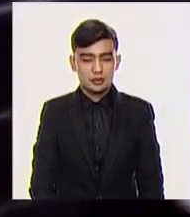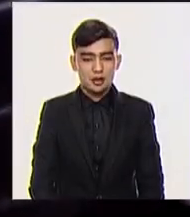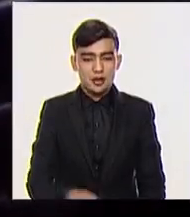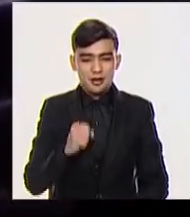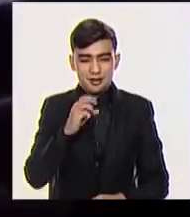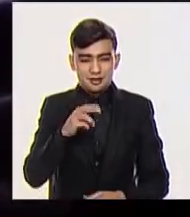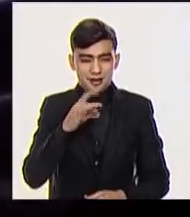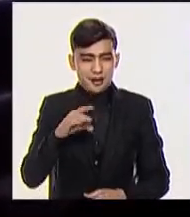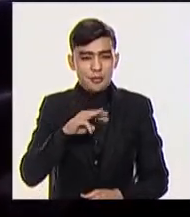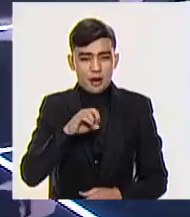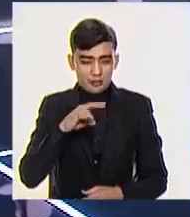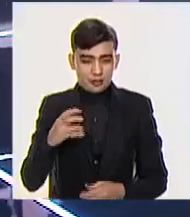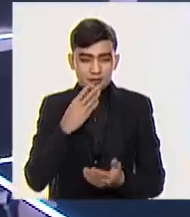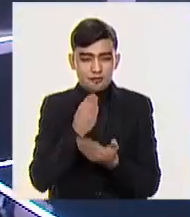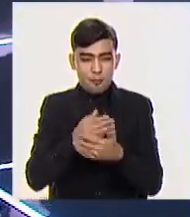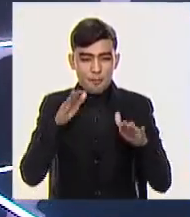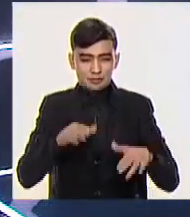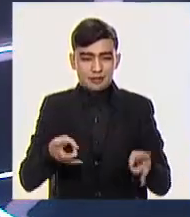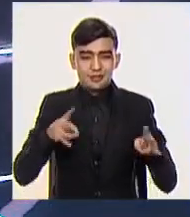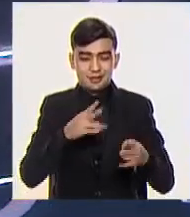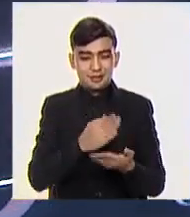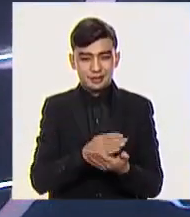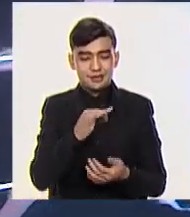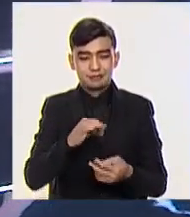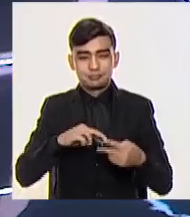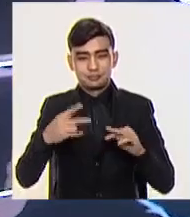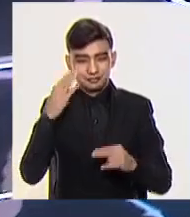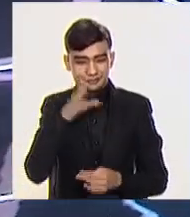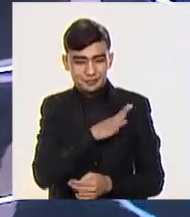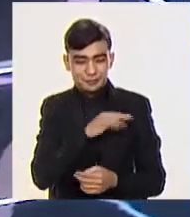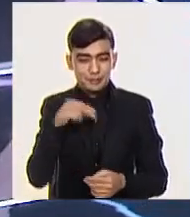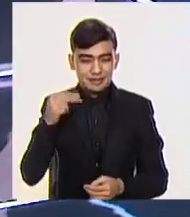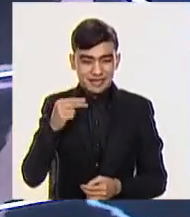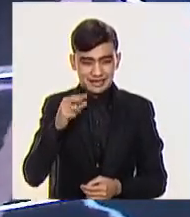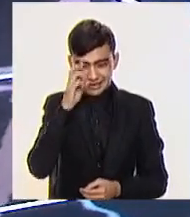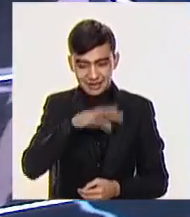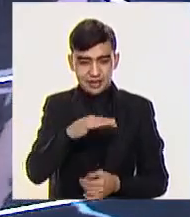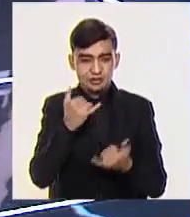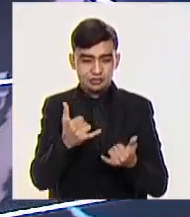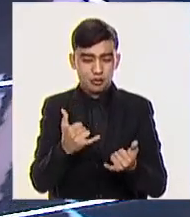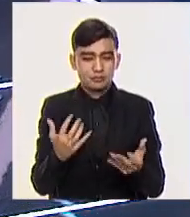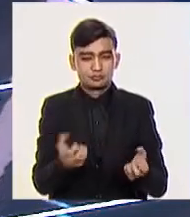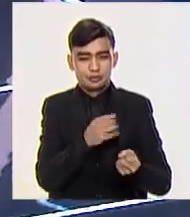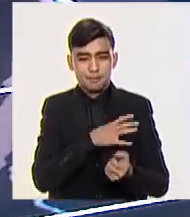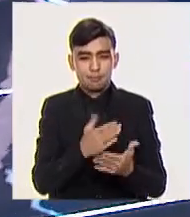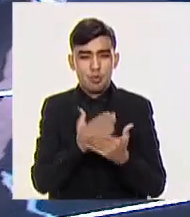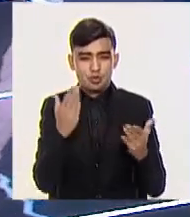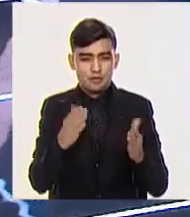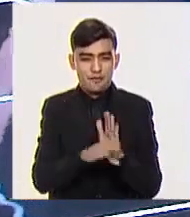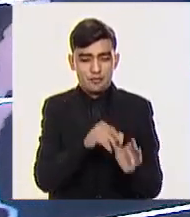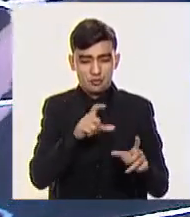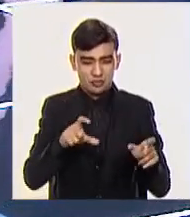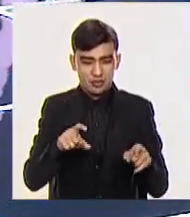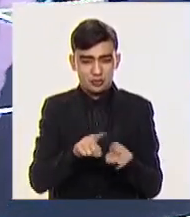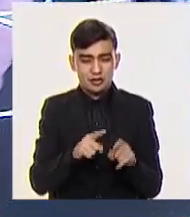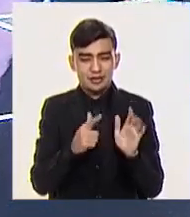Оскар Мамин остался на посту главы правительства. Его кандидатуру, выдвинутую президентом страны, сегодня поддержало большинство депутатов